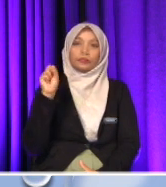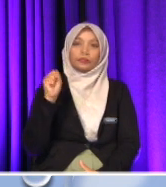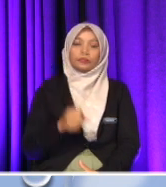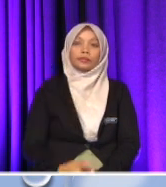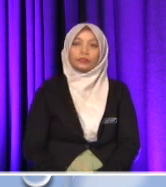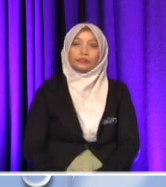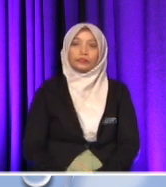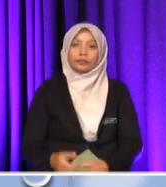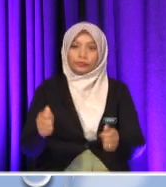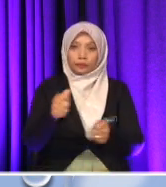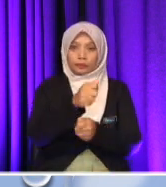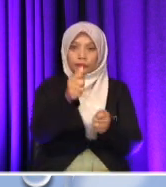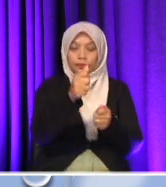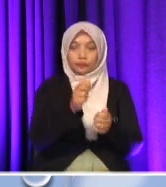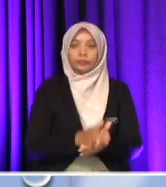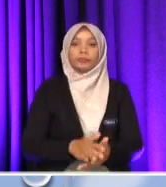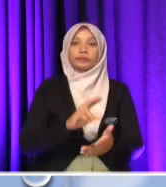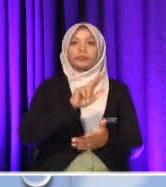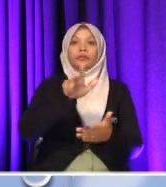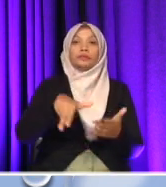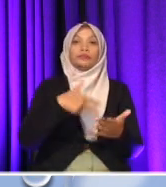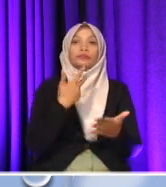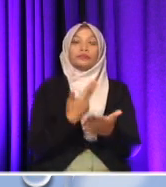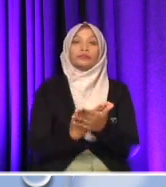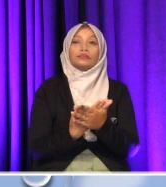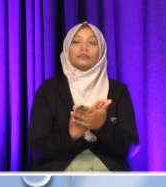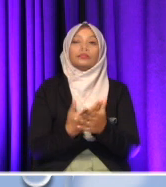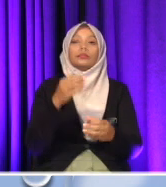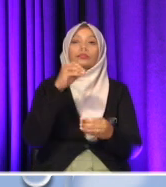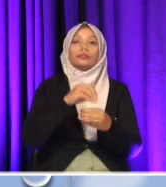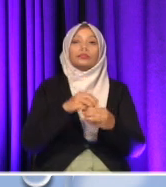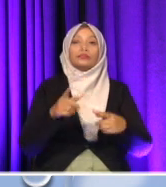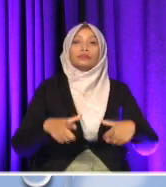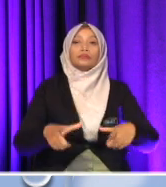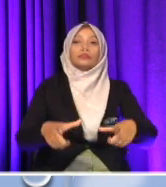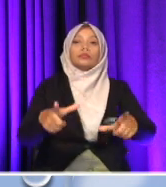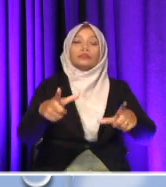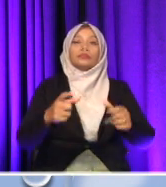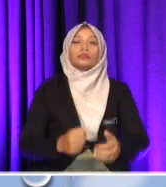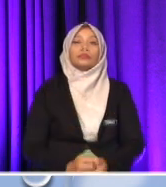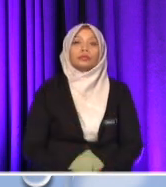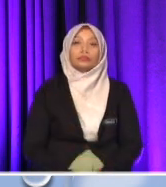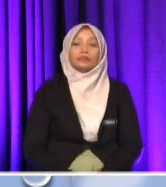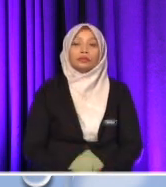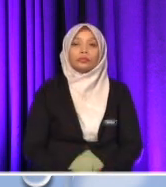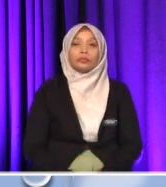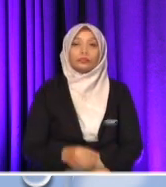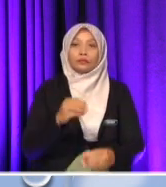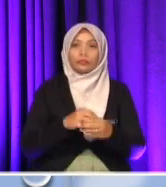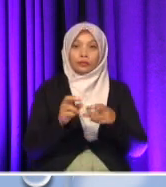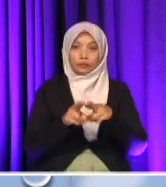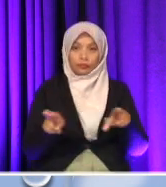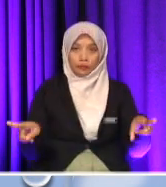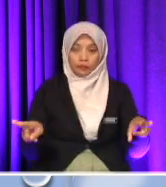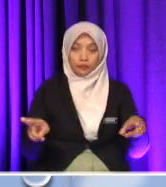tahu arus jumlah tadi dalam liter. Okay, arus dalam rintangan, kaedah liter selari, kita